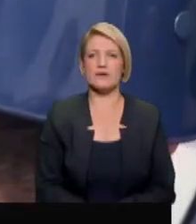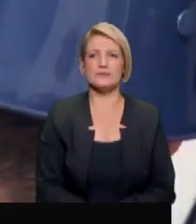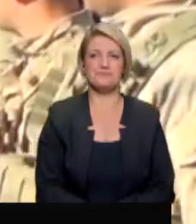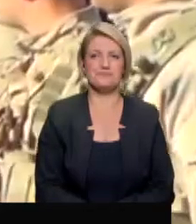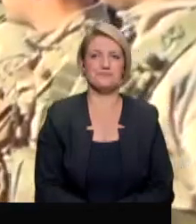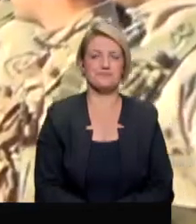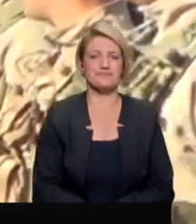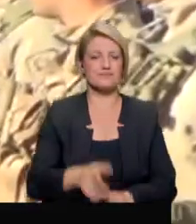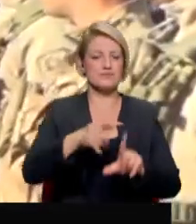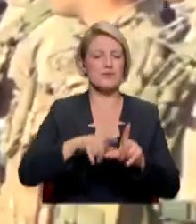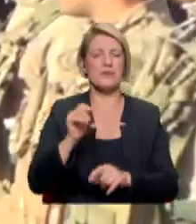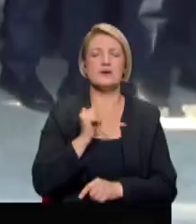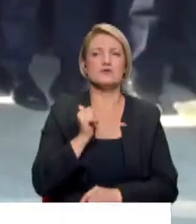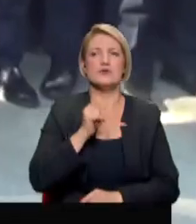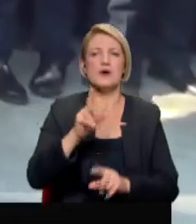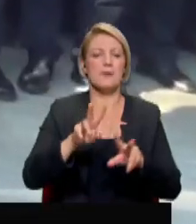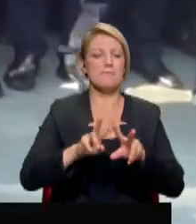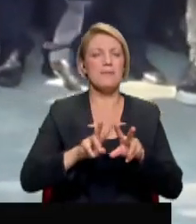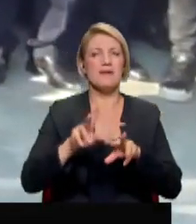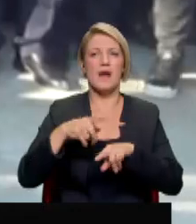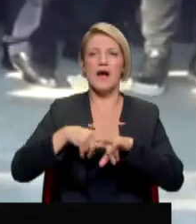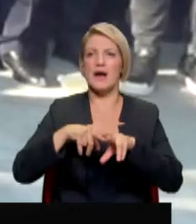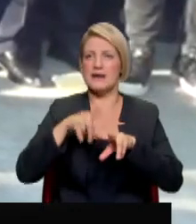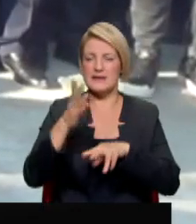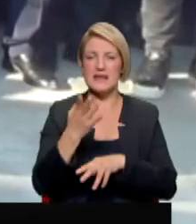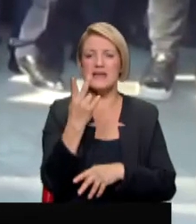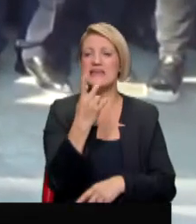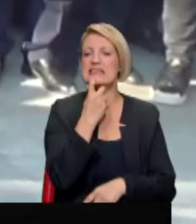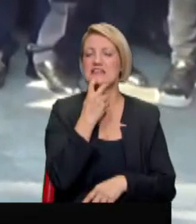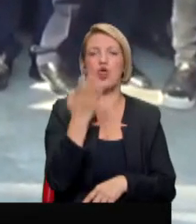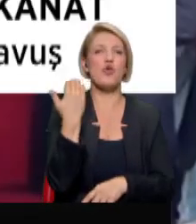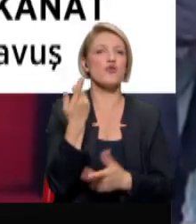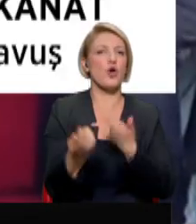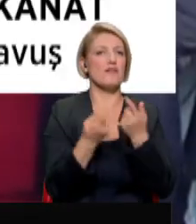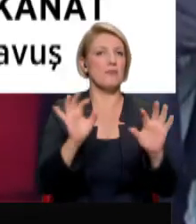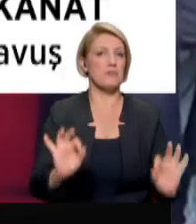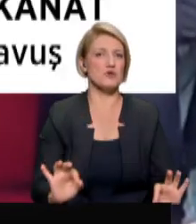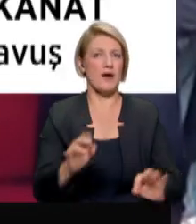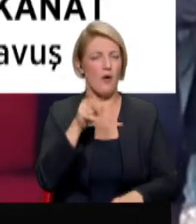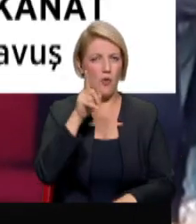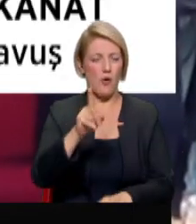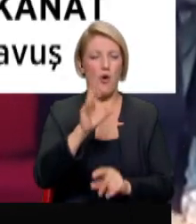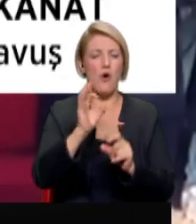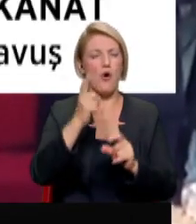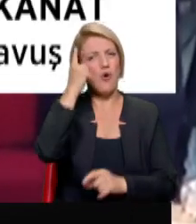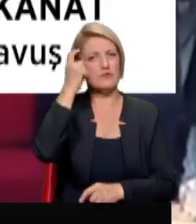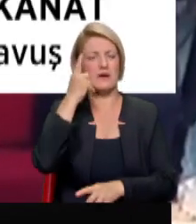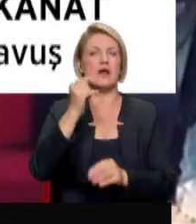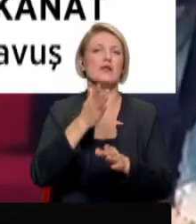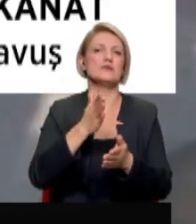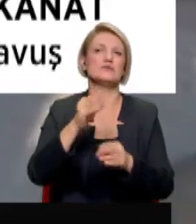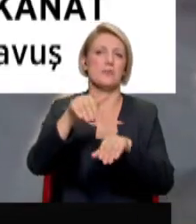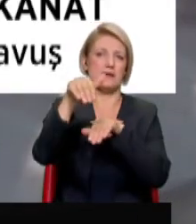edildi jandarma uzman çavuş Mehmet Aykanat henüz 2 yıl önce göreve başlamıştı O da Osmaniye'de uğurlandı